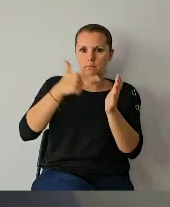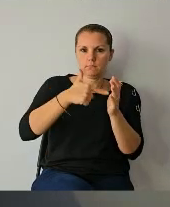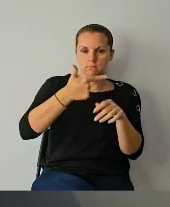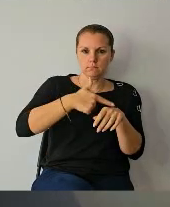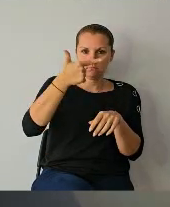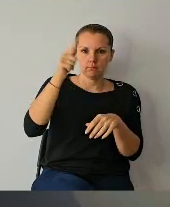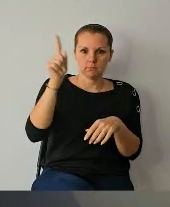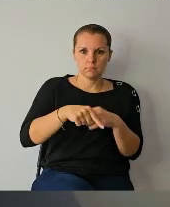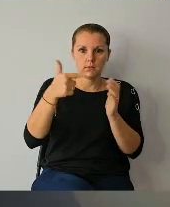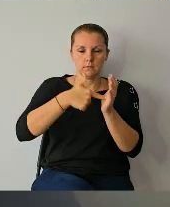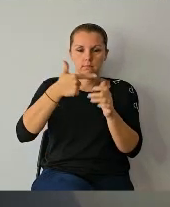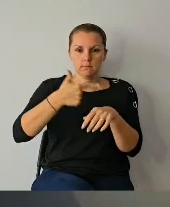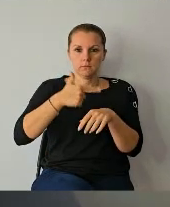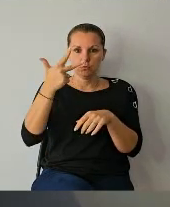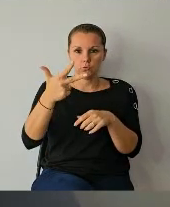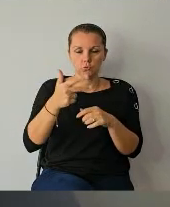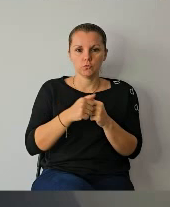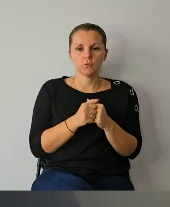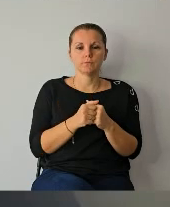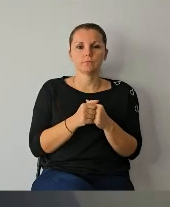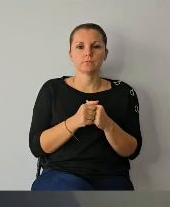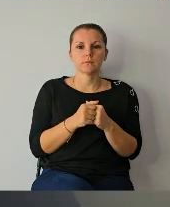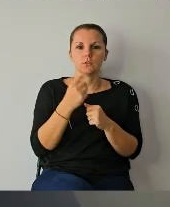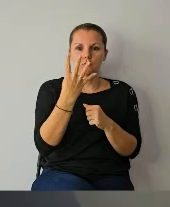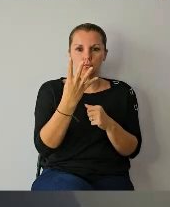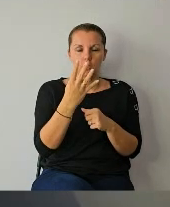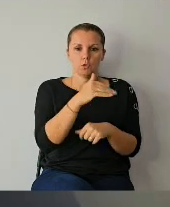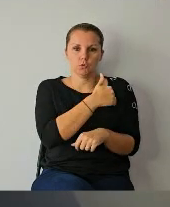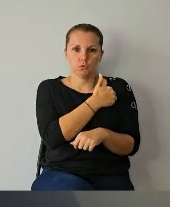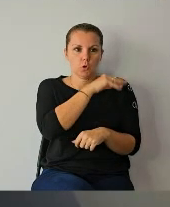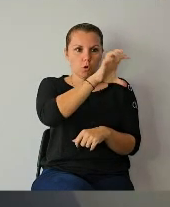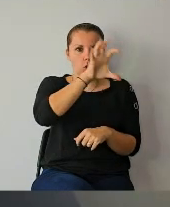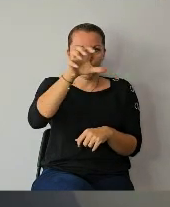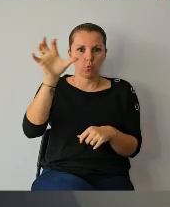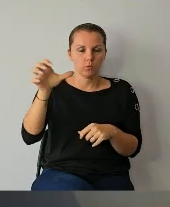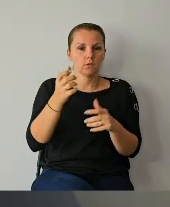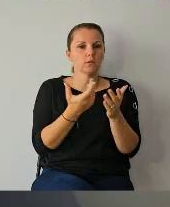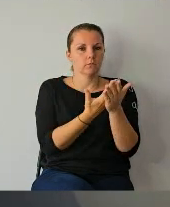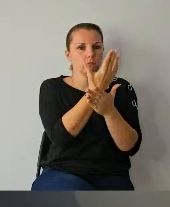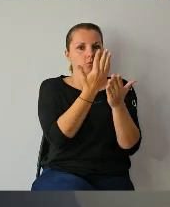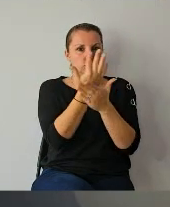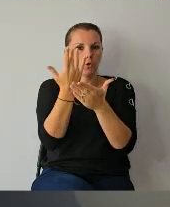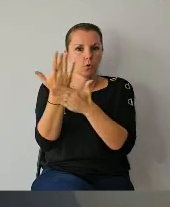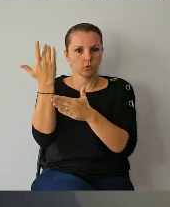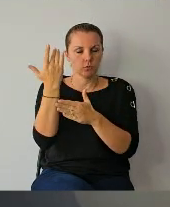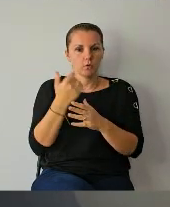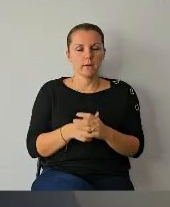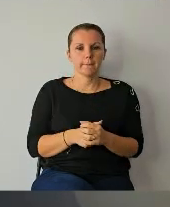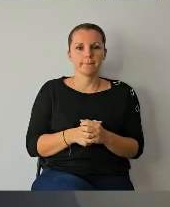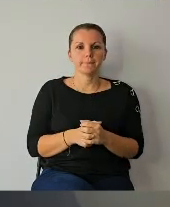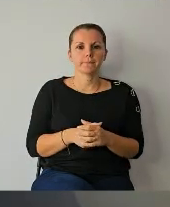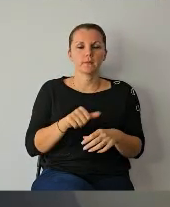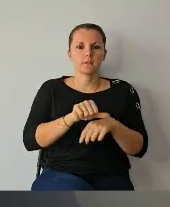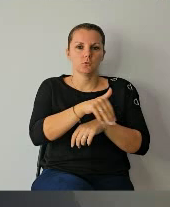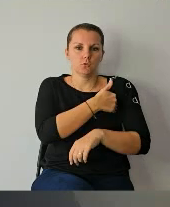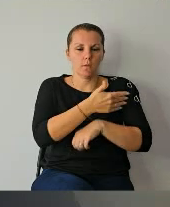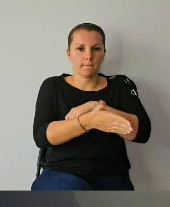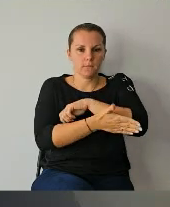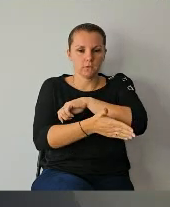na 2023 w 4 szkołach liczba wzrosła uczniów. I są to szkoły, szkoła